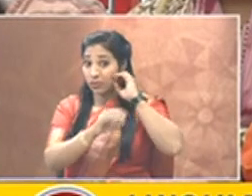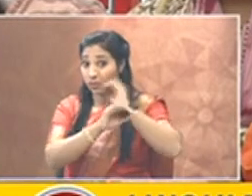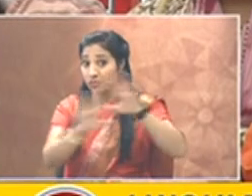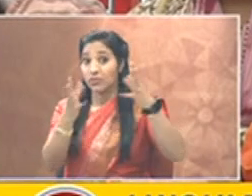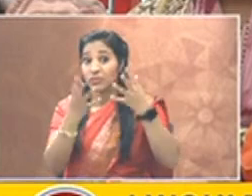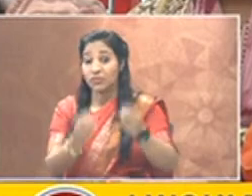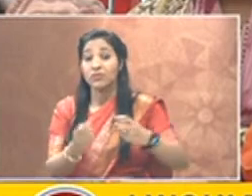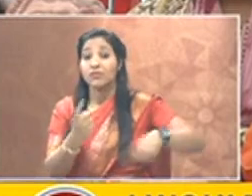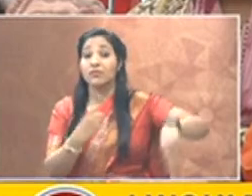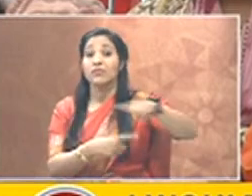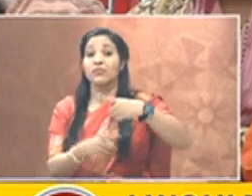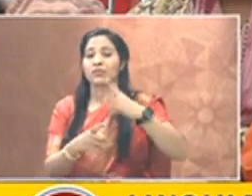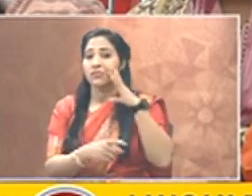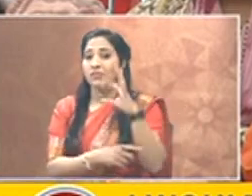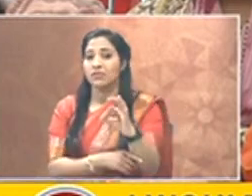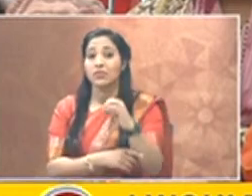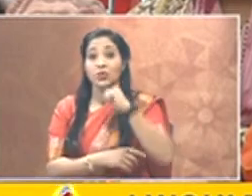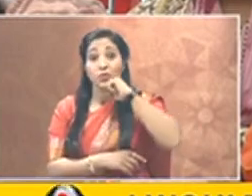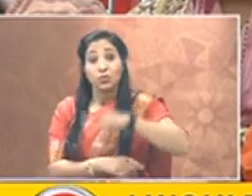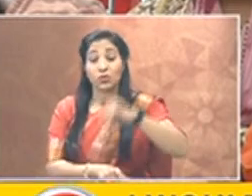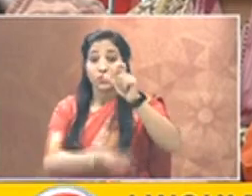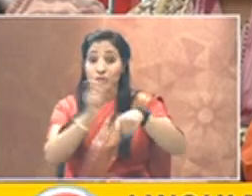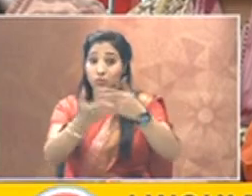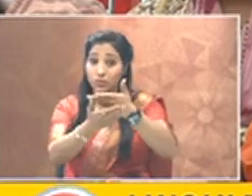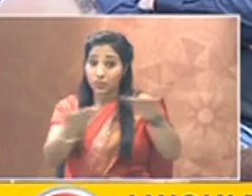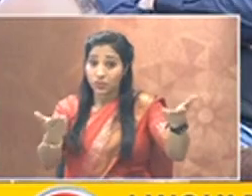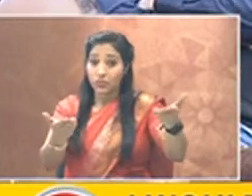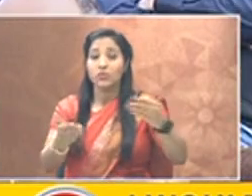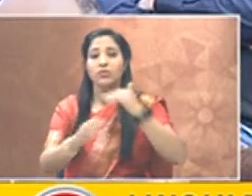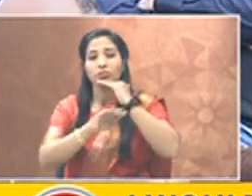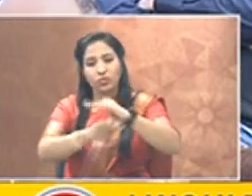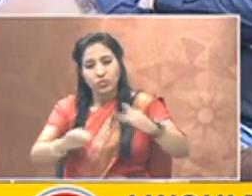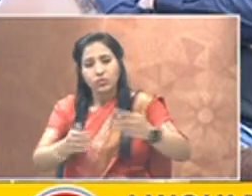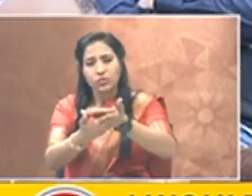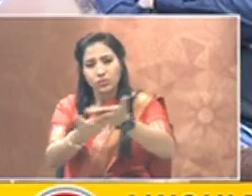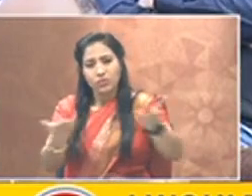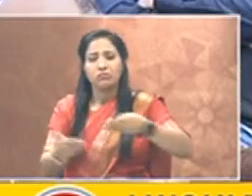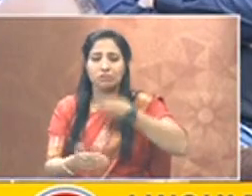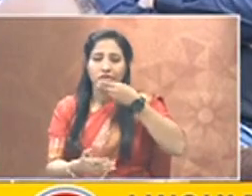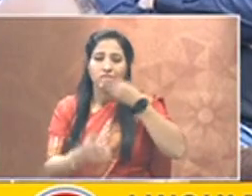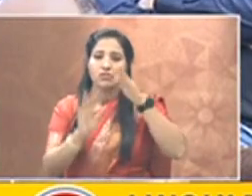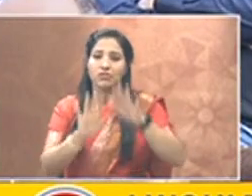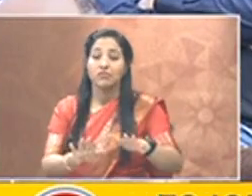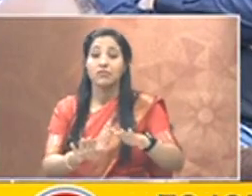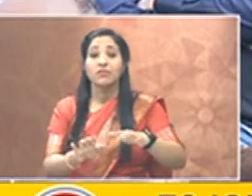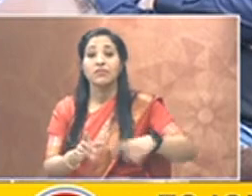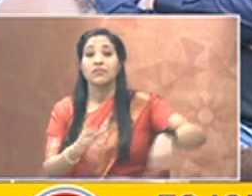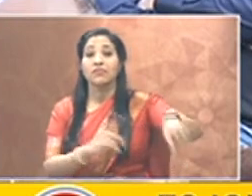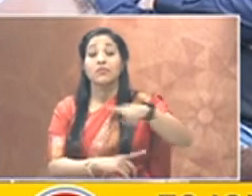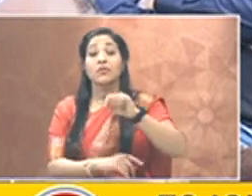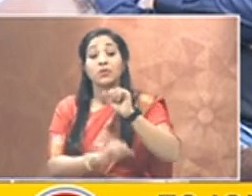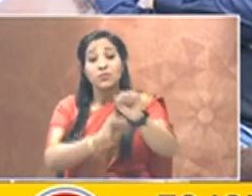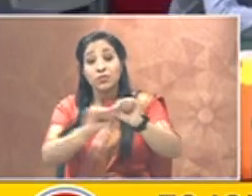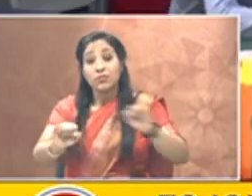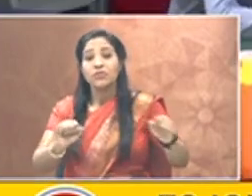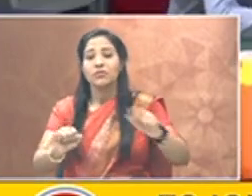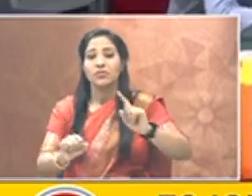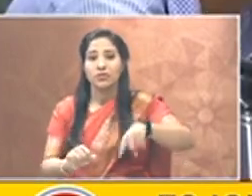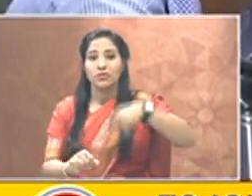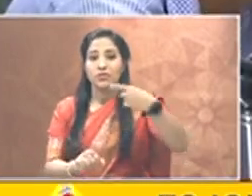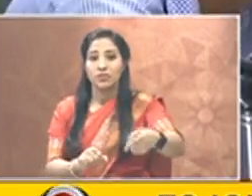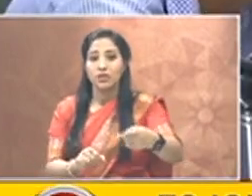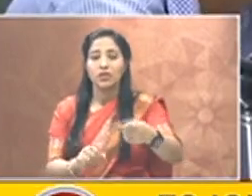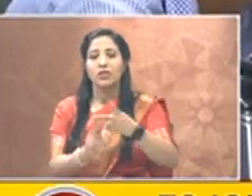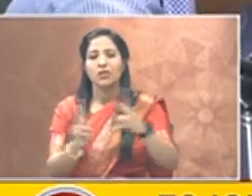से, विशेषकर युवाओं से, विद्यार्थियों से आग्रह करूंगा कि वे कल